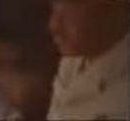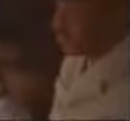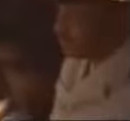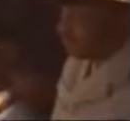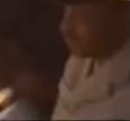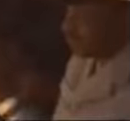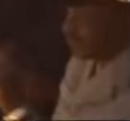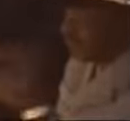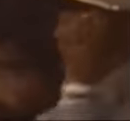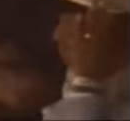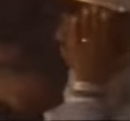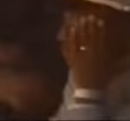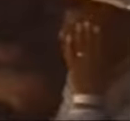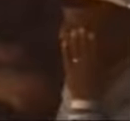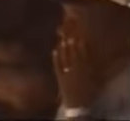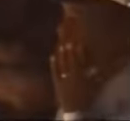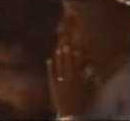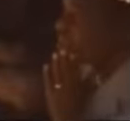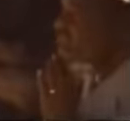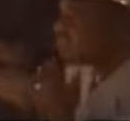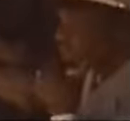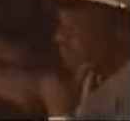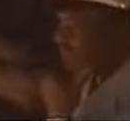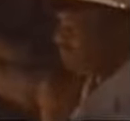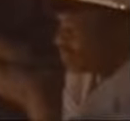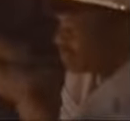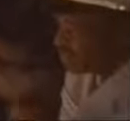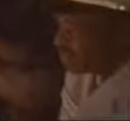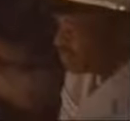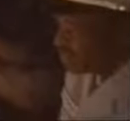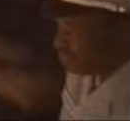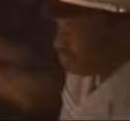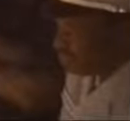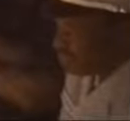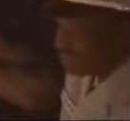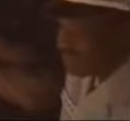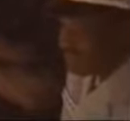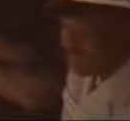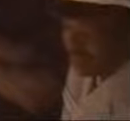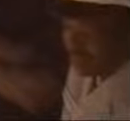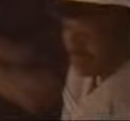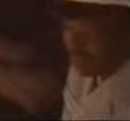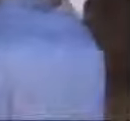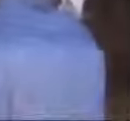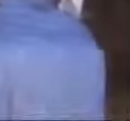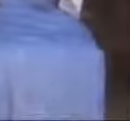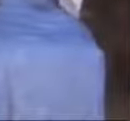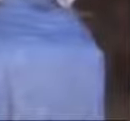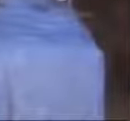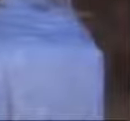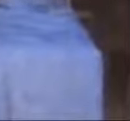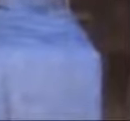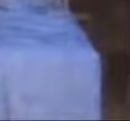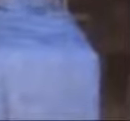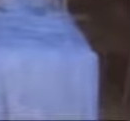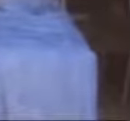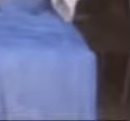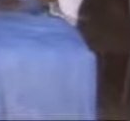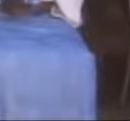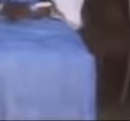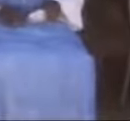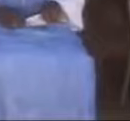comme le vrai maçon lemay est au pied du mur pour entamer le décollage vers l'étape de développement il appelle la population à